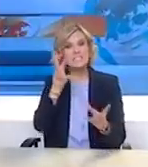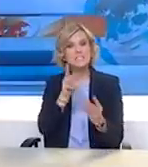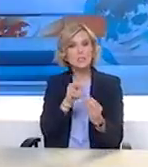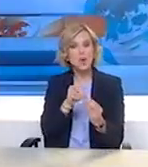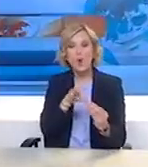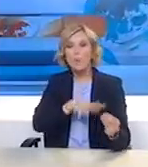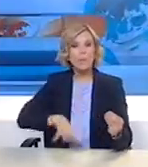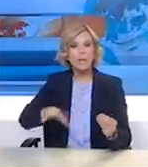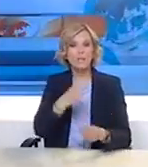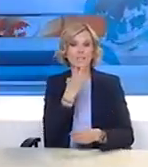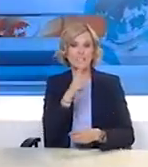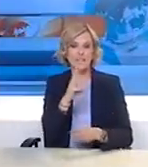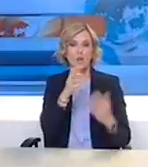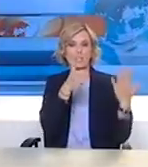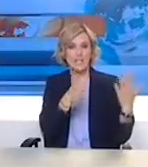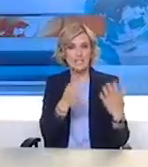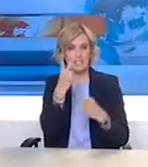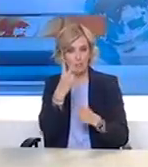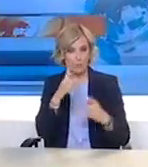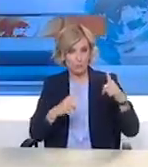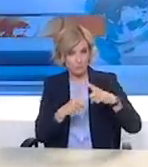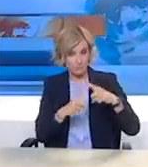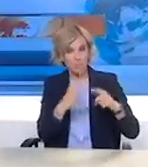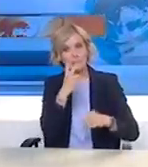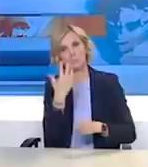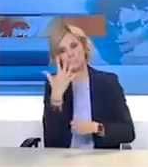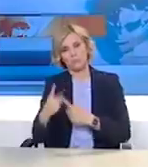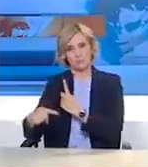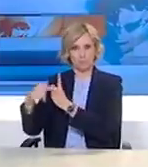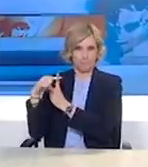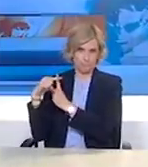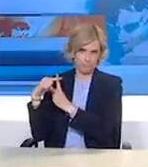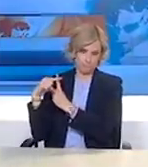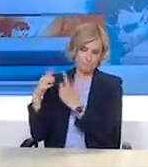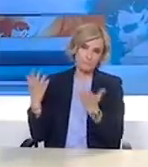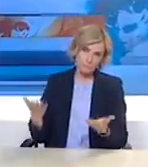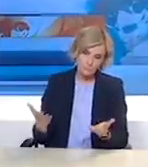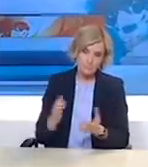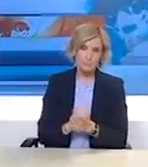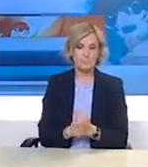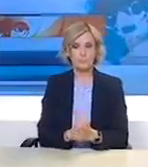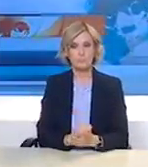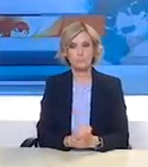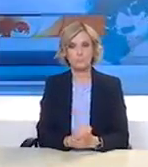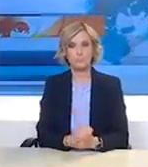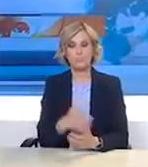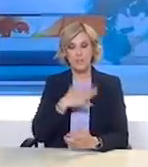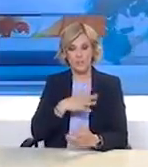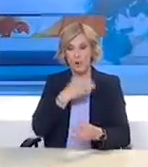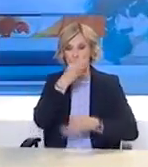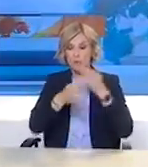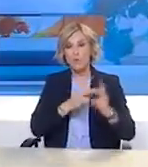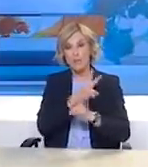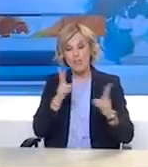εικόνα 362 τεστ, 25 θετικά κρούσματα. Θέλω να σας ξεκαθαρίσω